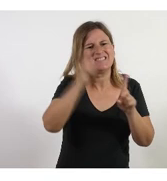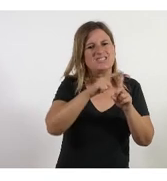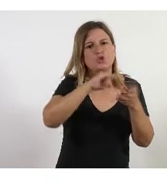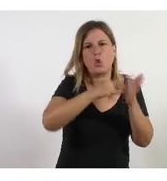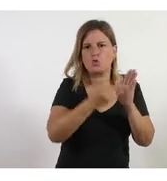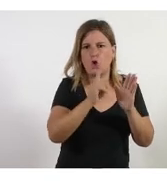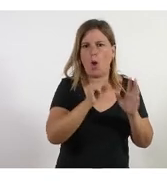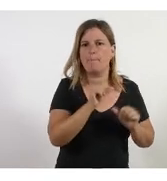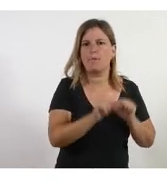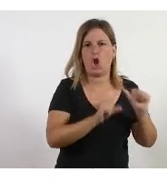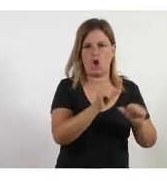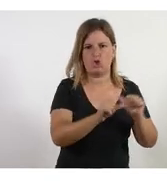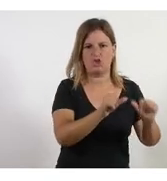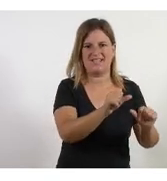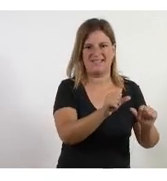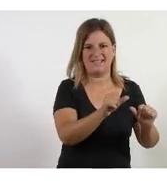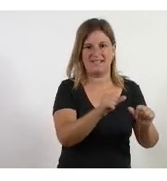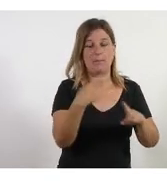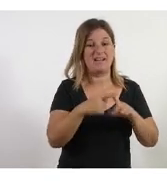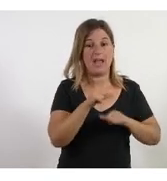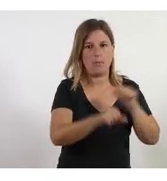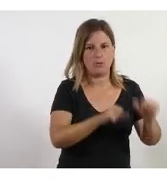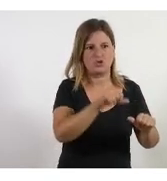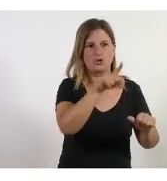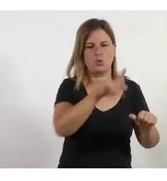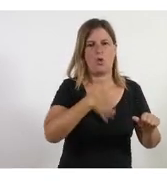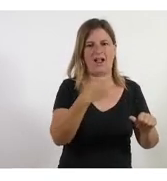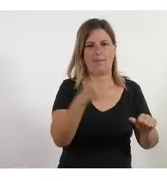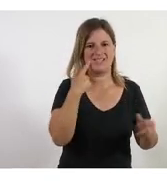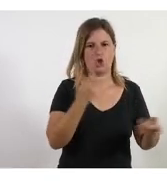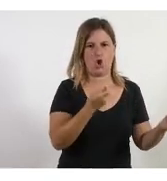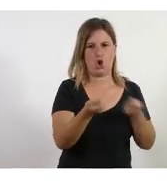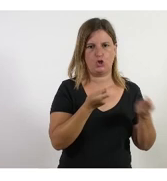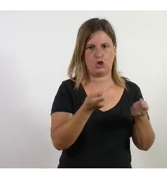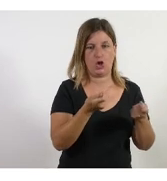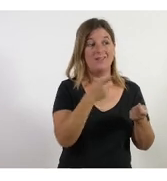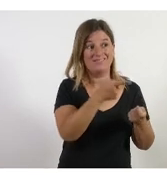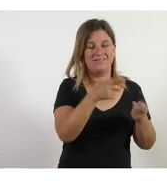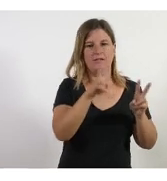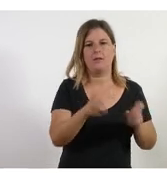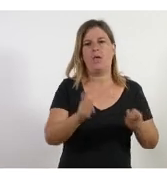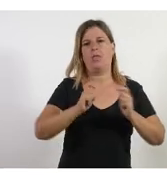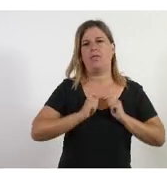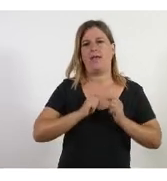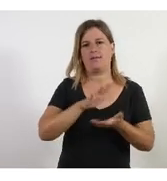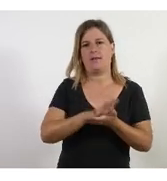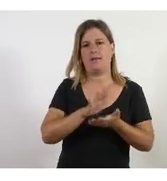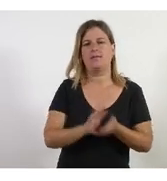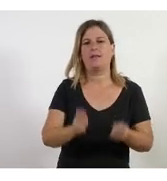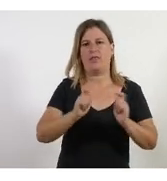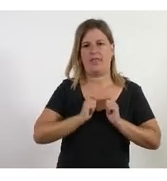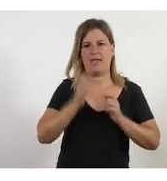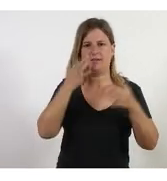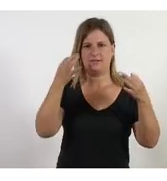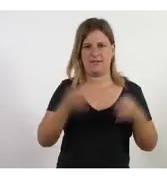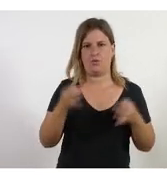en el procés, perquè el procés el controles tu. I això ens dona tranquil·litat i ens dona seguretat